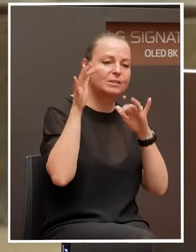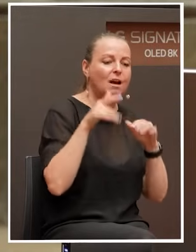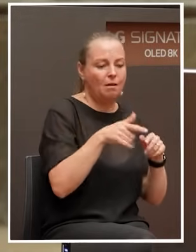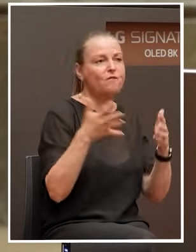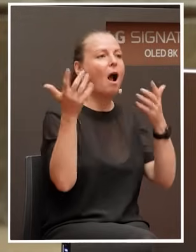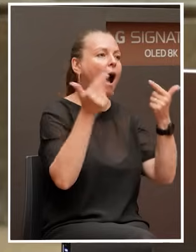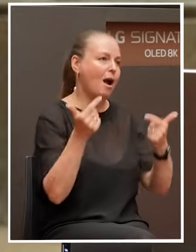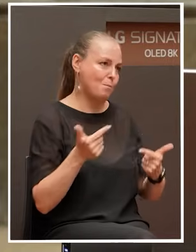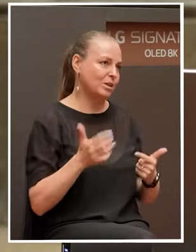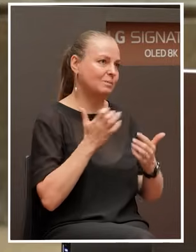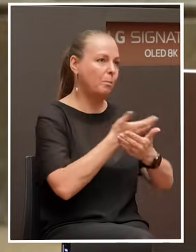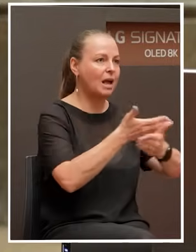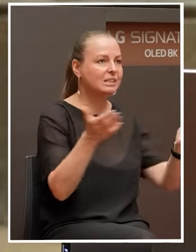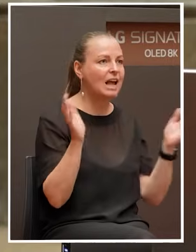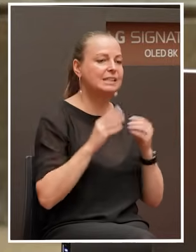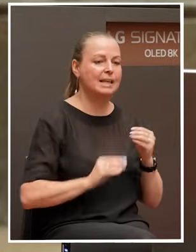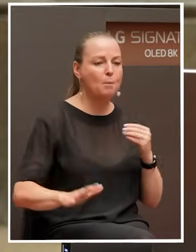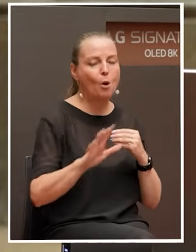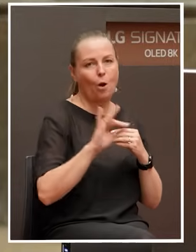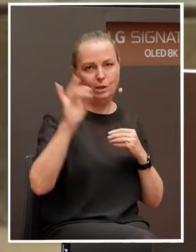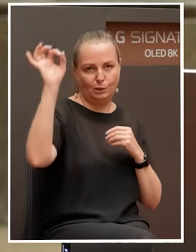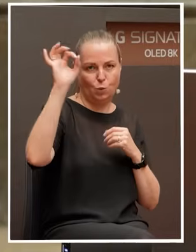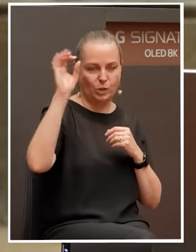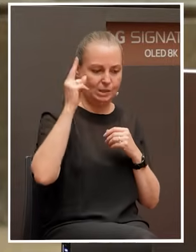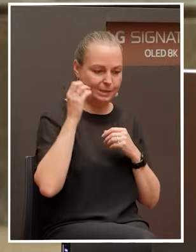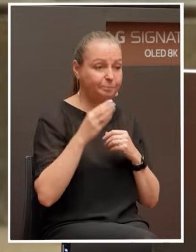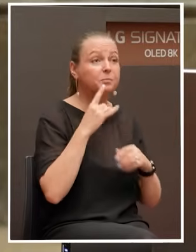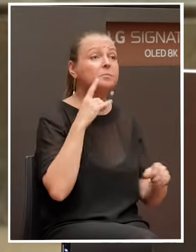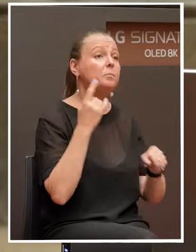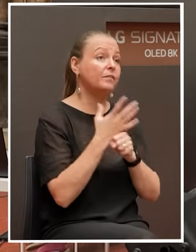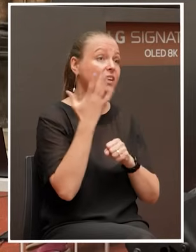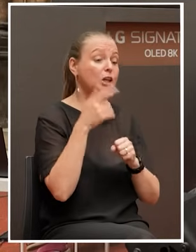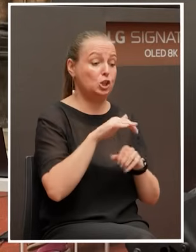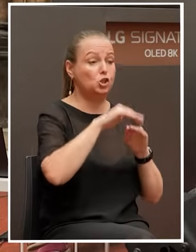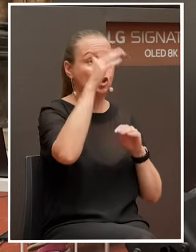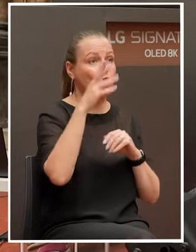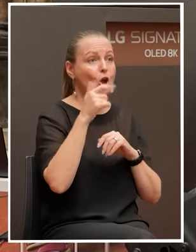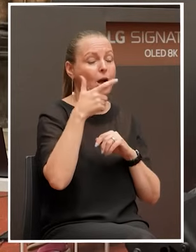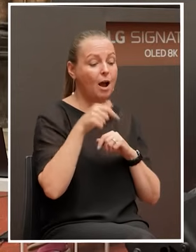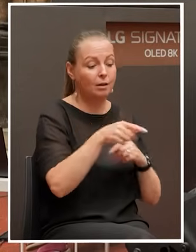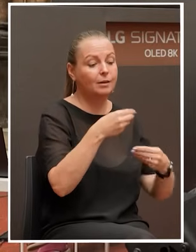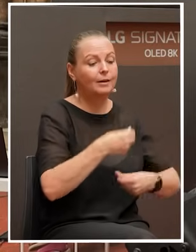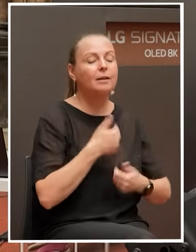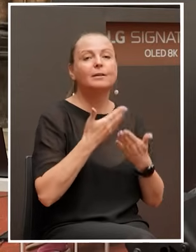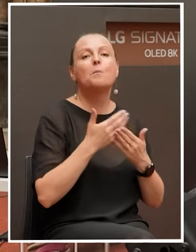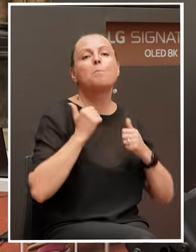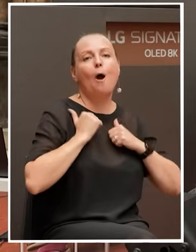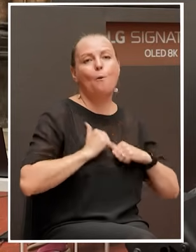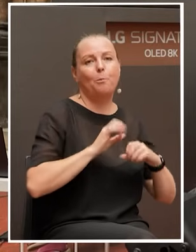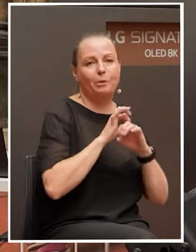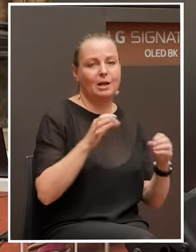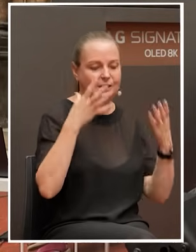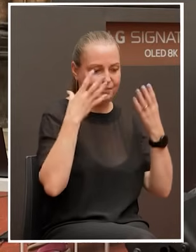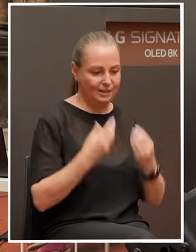пространством, с землей и солнцем. Впервые стога появляются в покое прекрасного дня. Их края